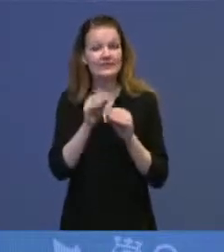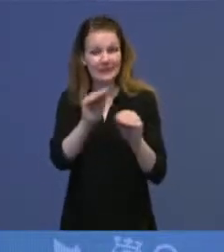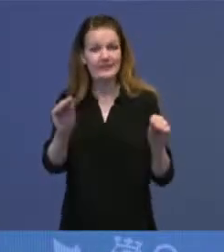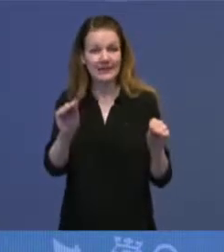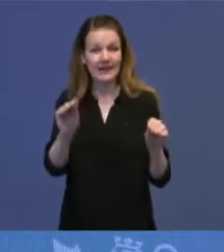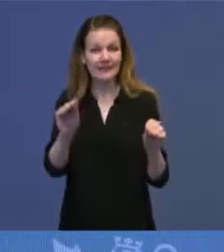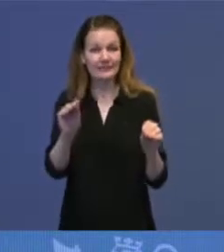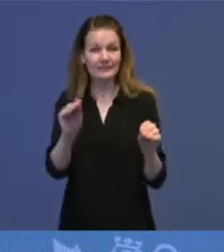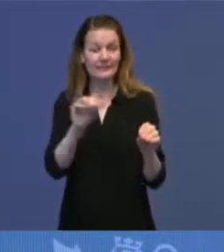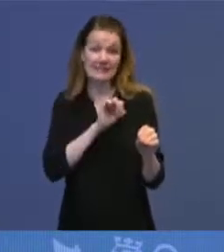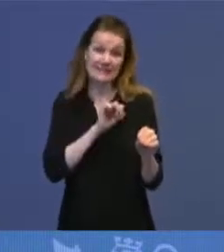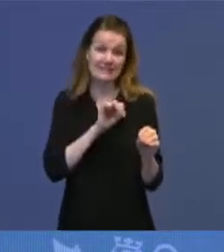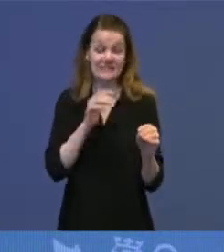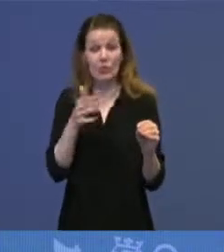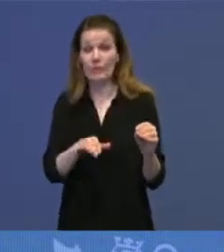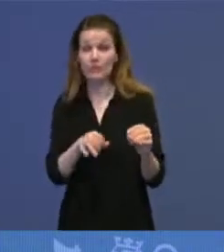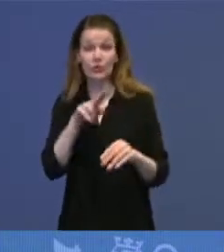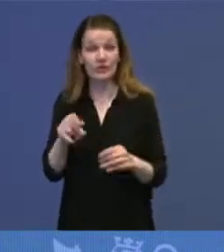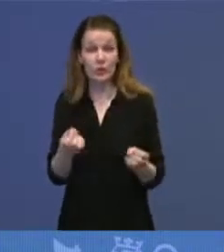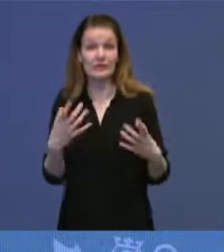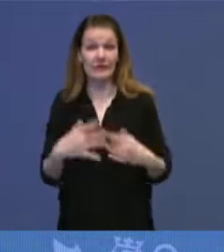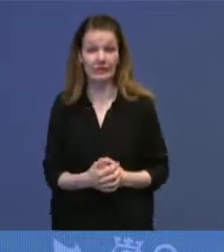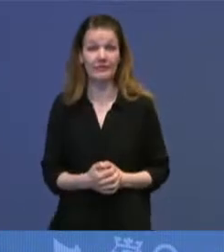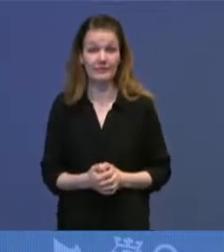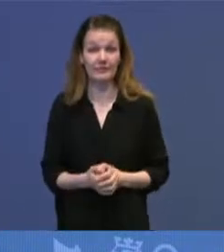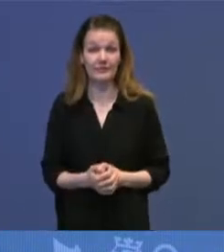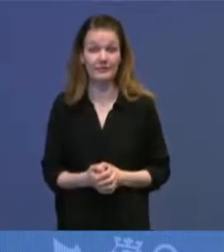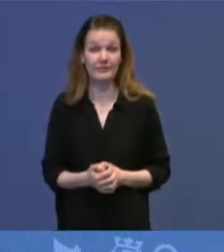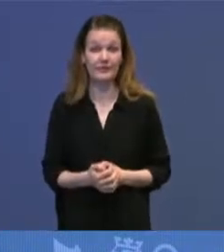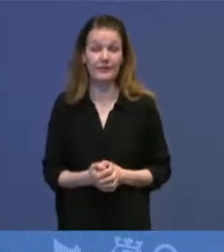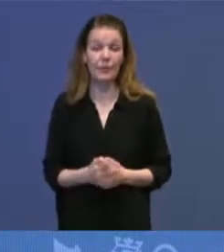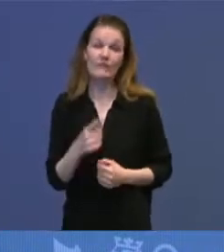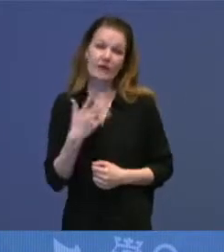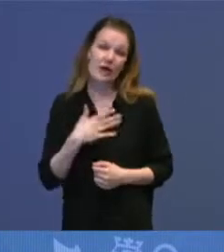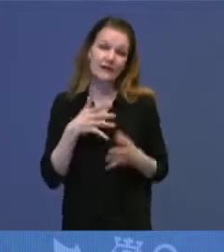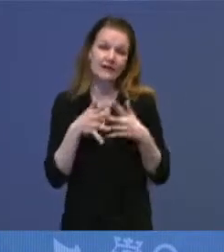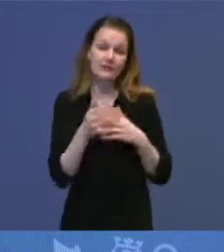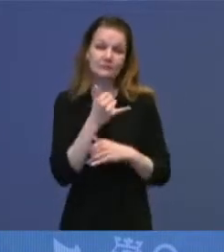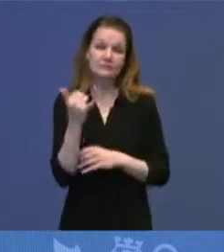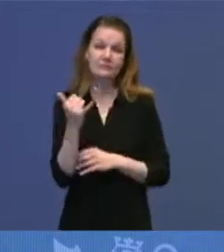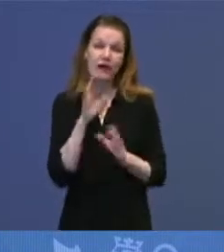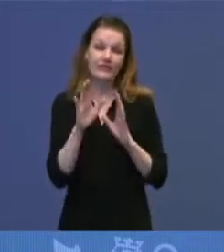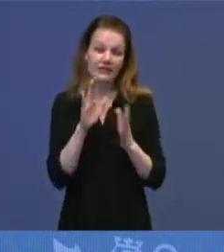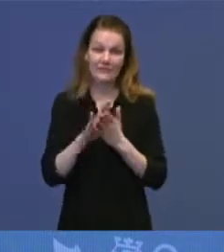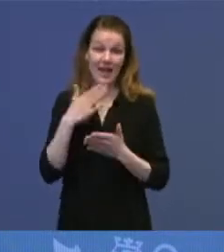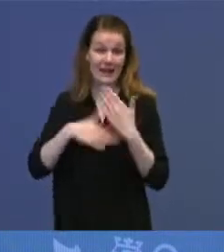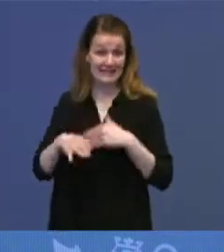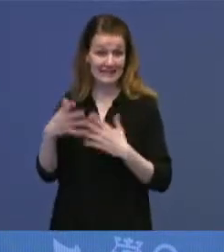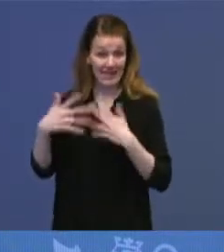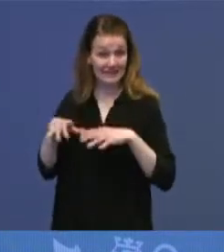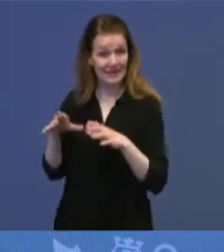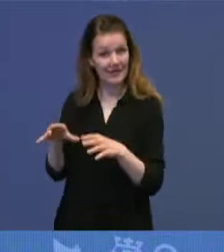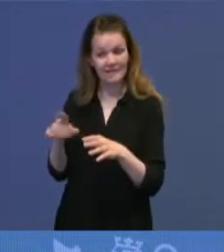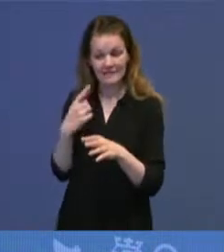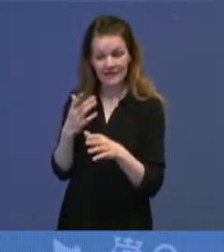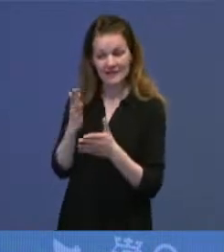utsatt. Og da har vi jo gjennom ulike avtaler med helsevesenet muligheten